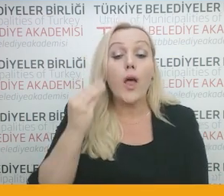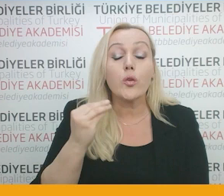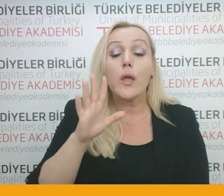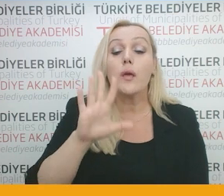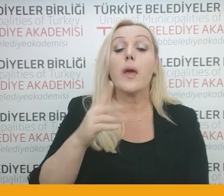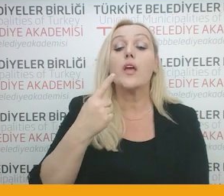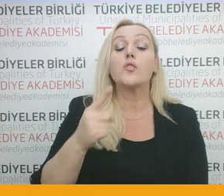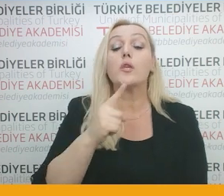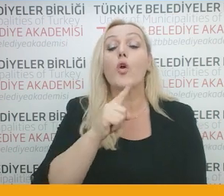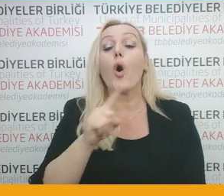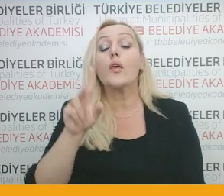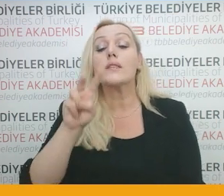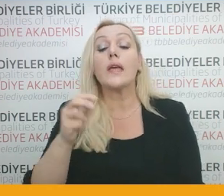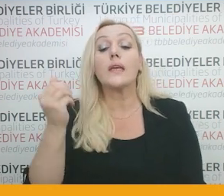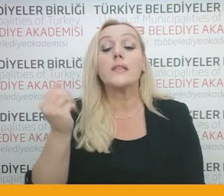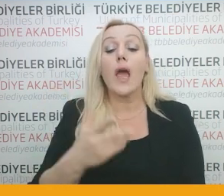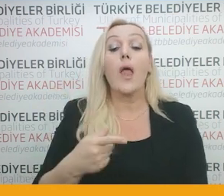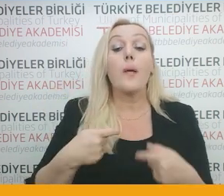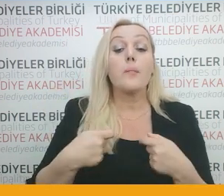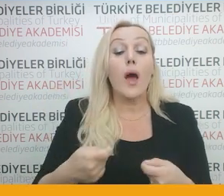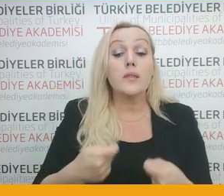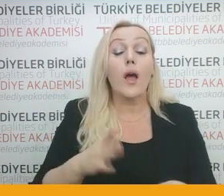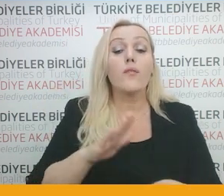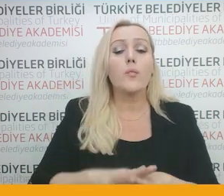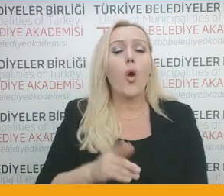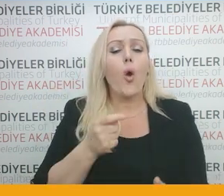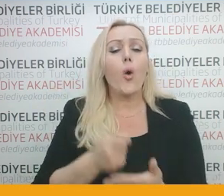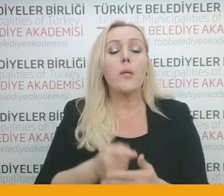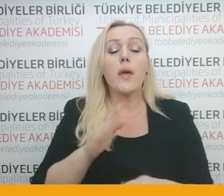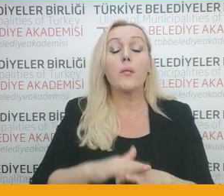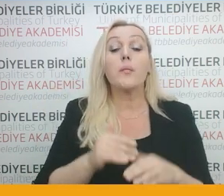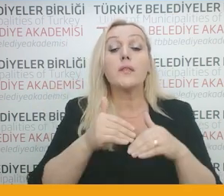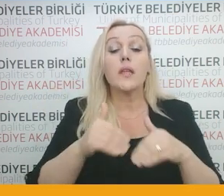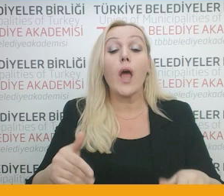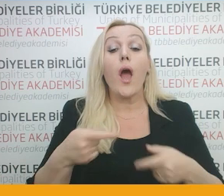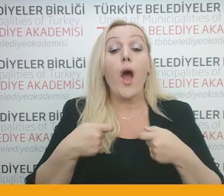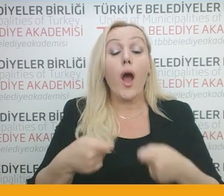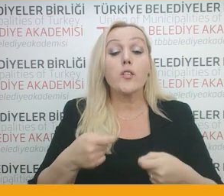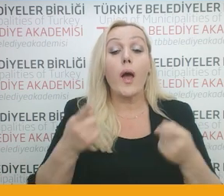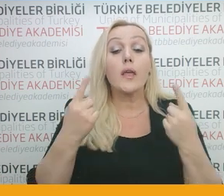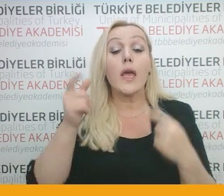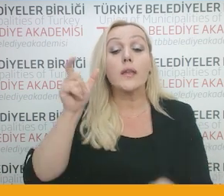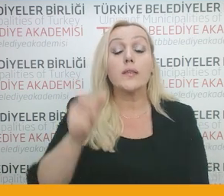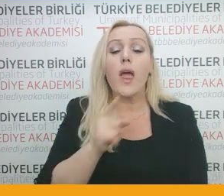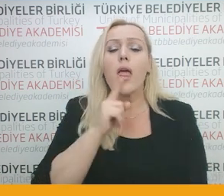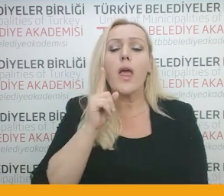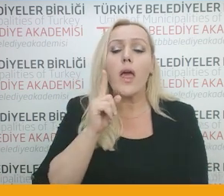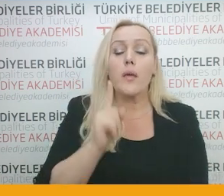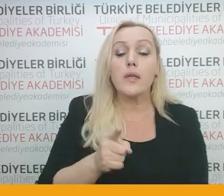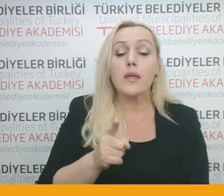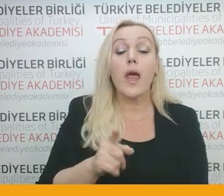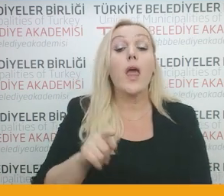5018 sayılı kanunda giderin yapılmasından ödeme aşamasına kadar tüm işlemlerin harcama yetkisinin gözetim ve denetim altında onun emir ve talimatıyla